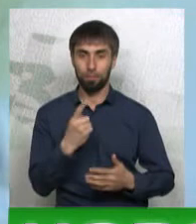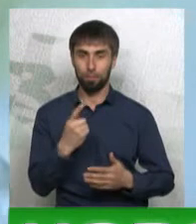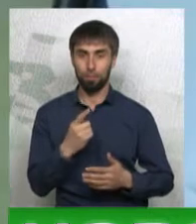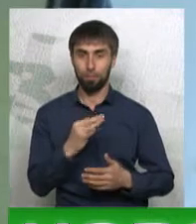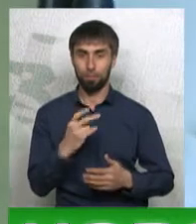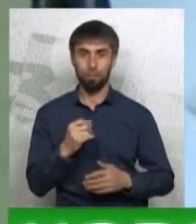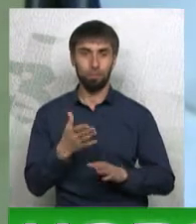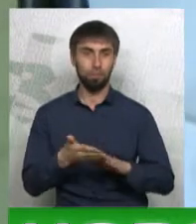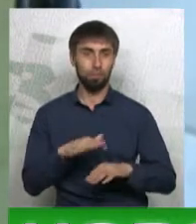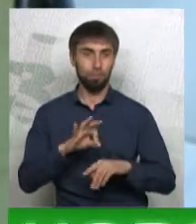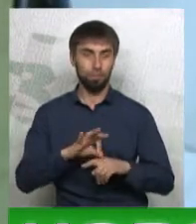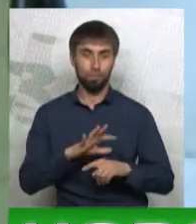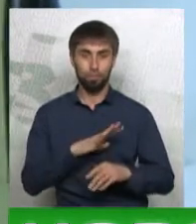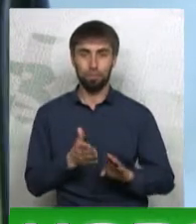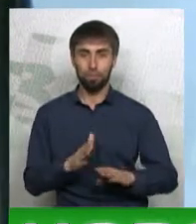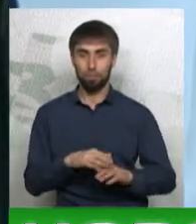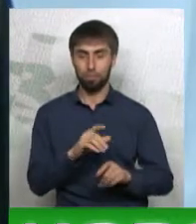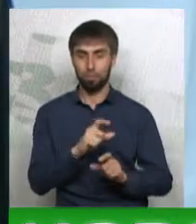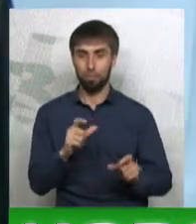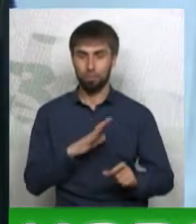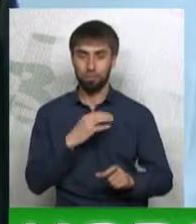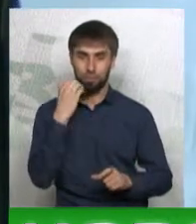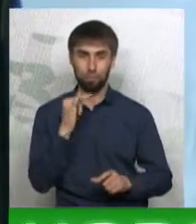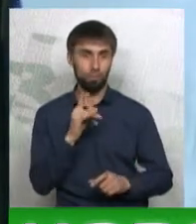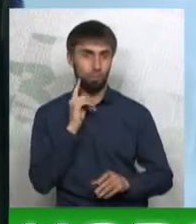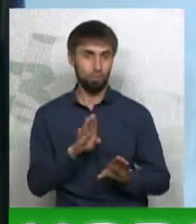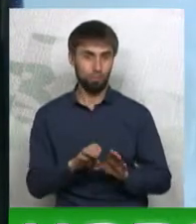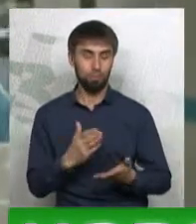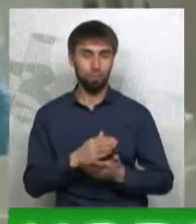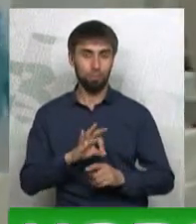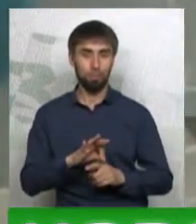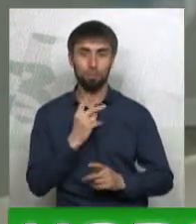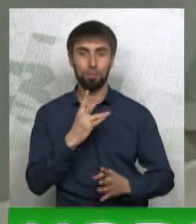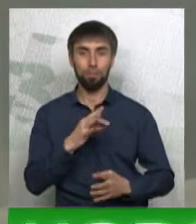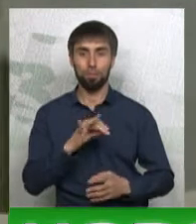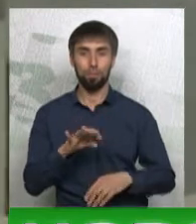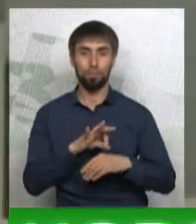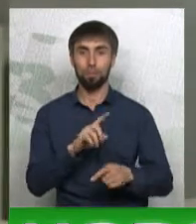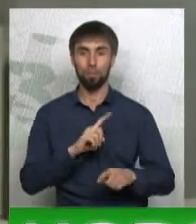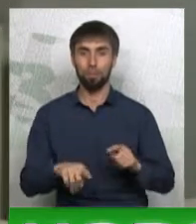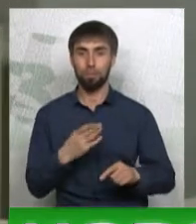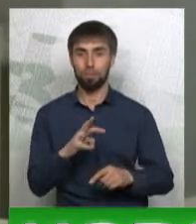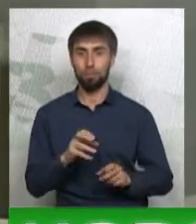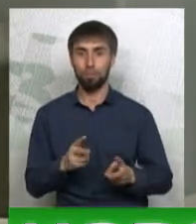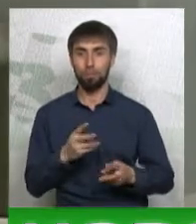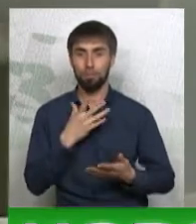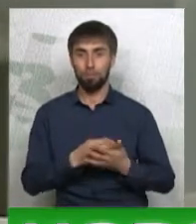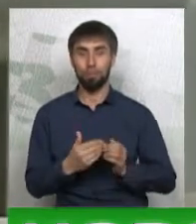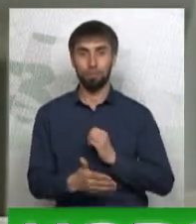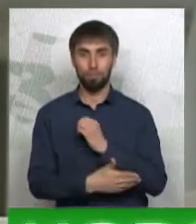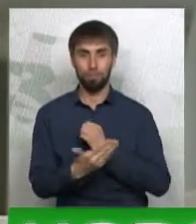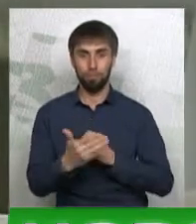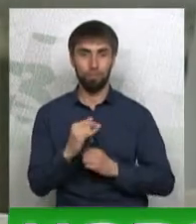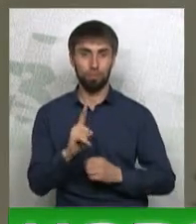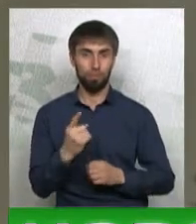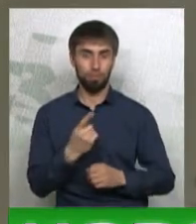тяжело болели пожилые люди, сейчас инфекции подвержены и молодые. Впрочем, несмотря на то, что омикрон проходит быстрее, штамм опасен своими последствиями. У